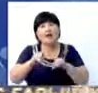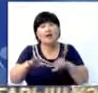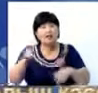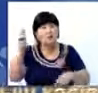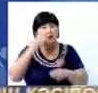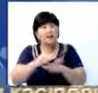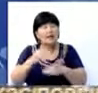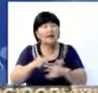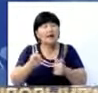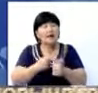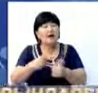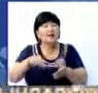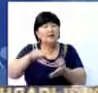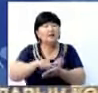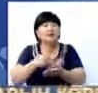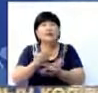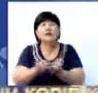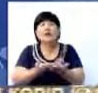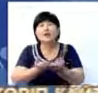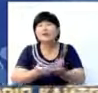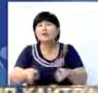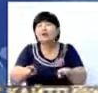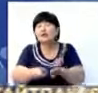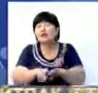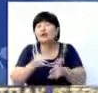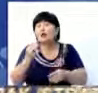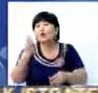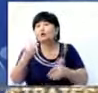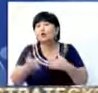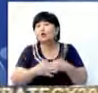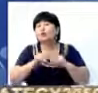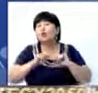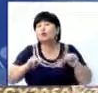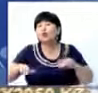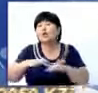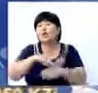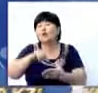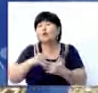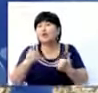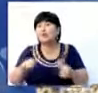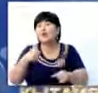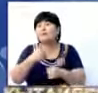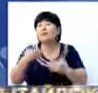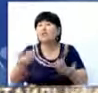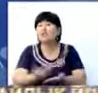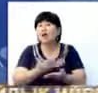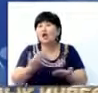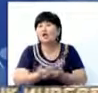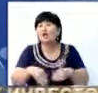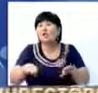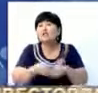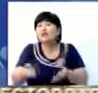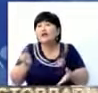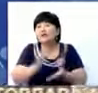білім саласының атын ертеп, жүгенін тартып жүрген 400-ге жуық ұстаздар қауымы қатысып, биылғы басты жаңашылықтармен жете